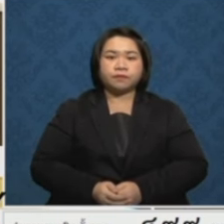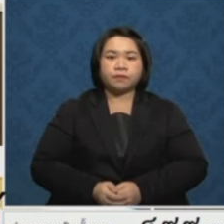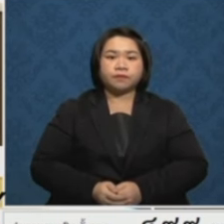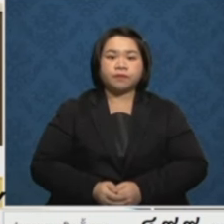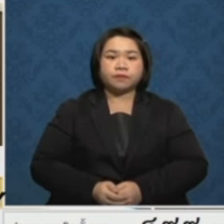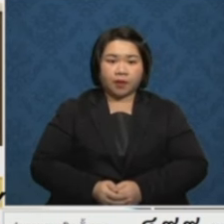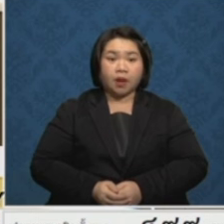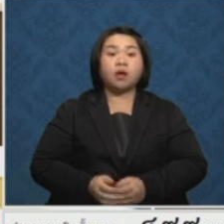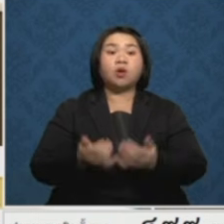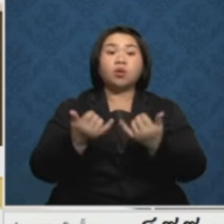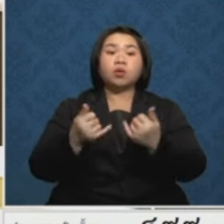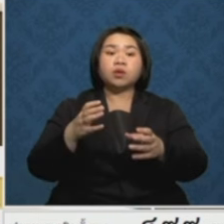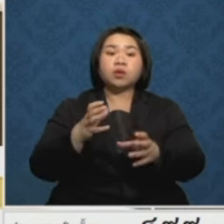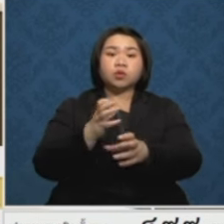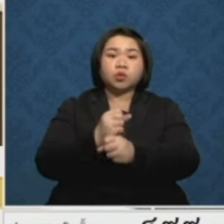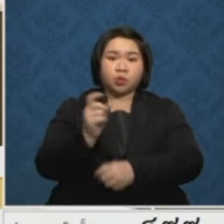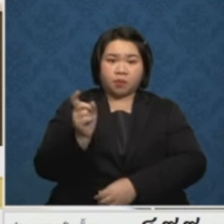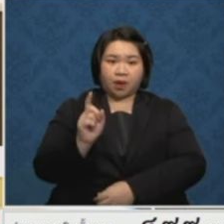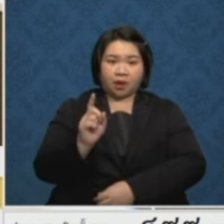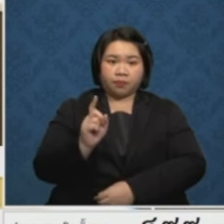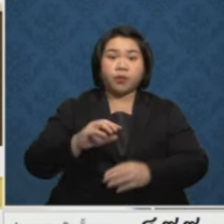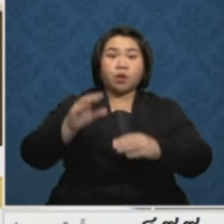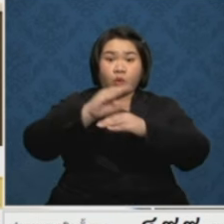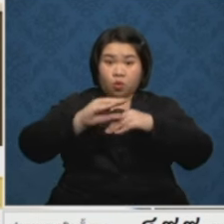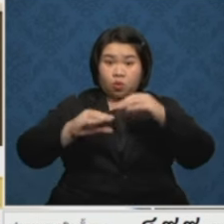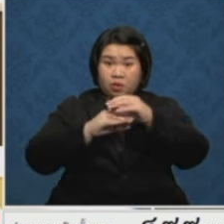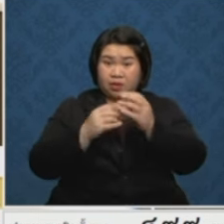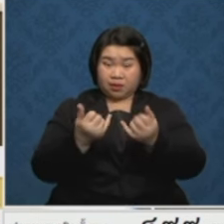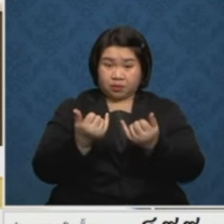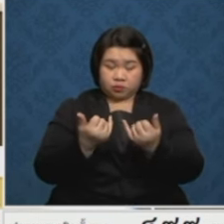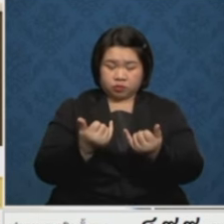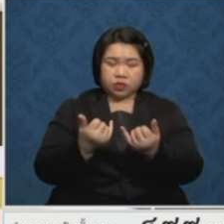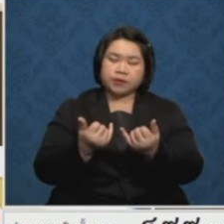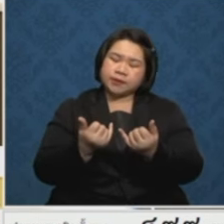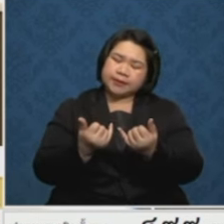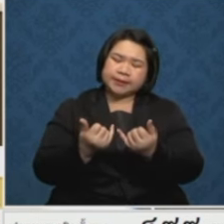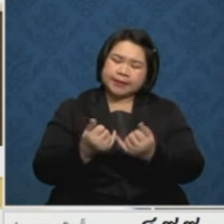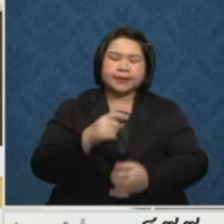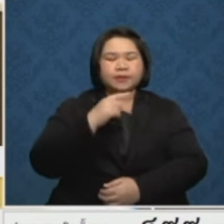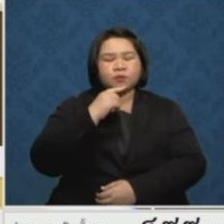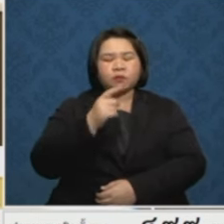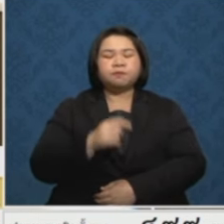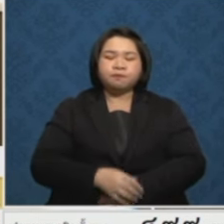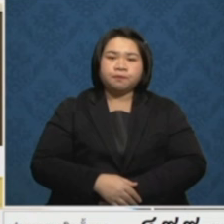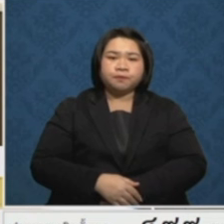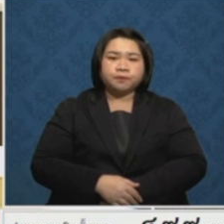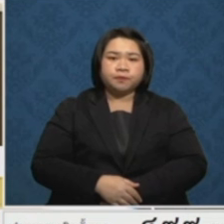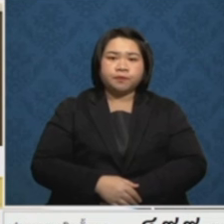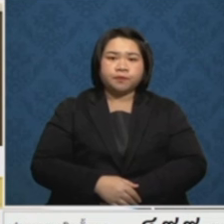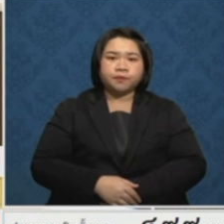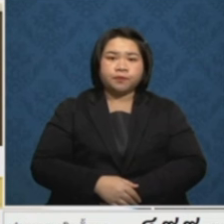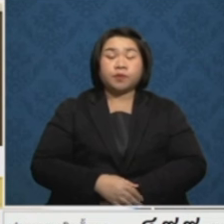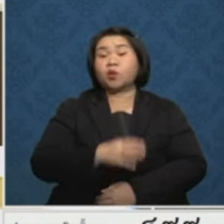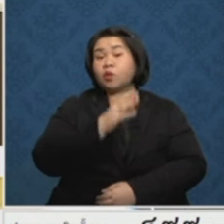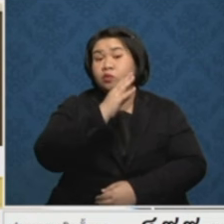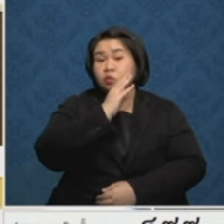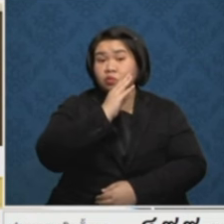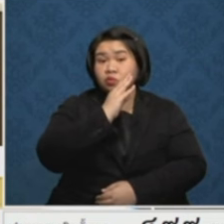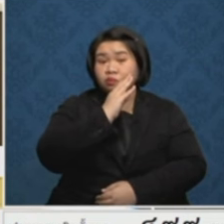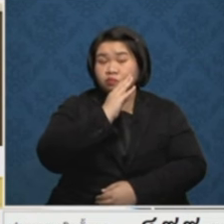โดยสรุปนะคะสำหรับโครงการนี้เนี่ยมันก็บอกได้คำเดียวว่าการลงทุ